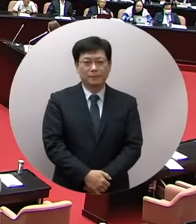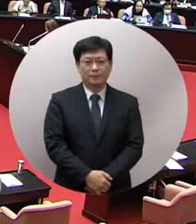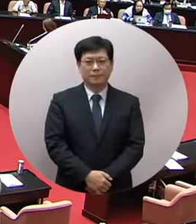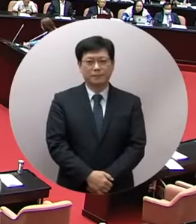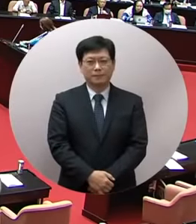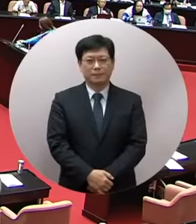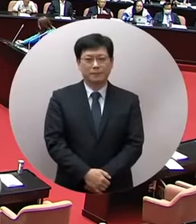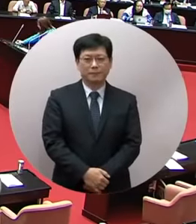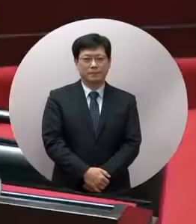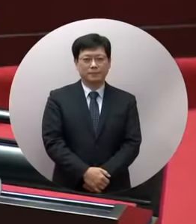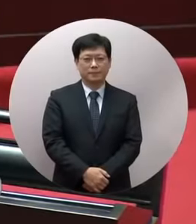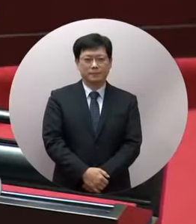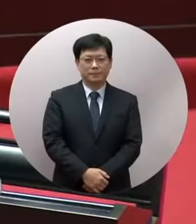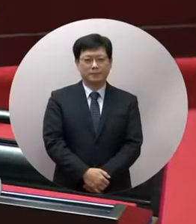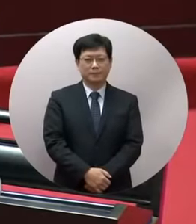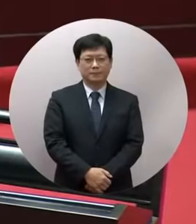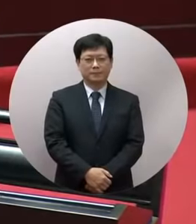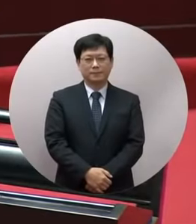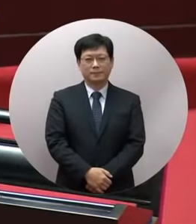苏院